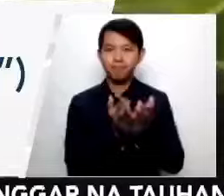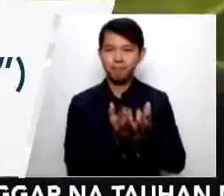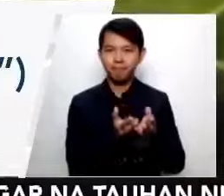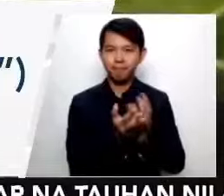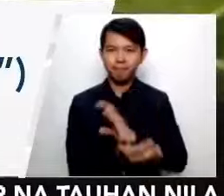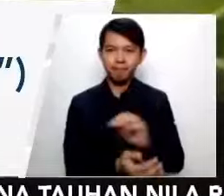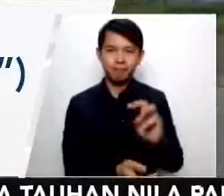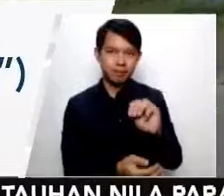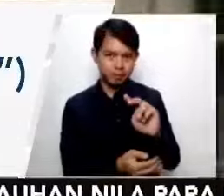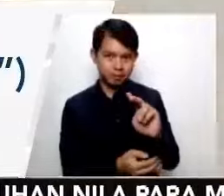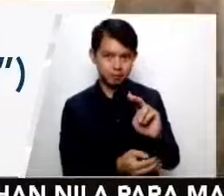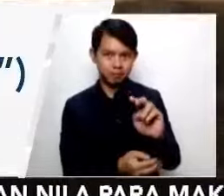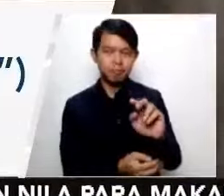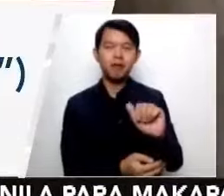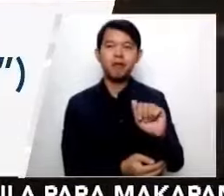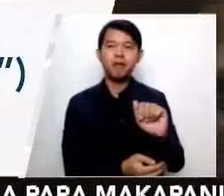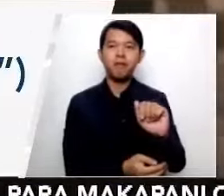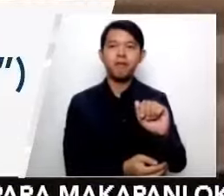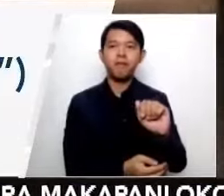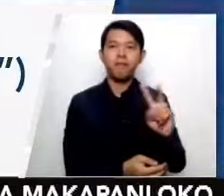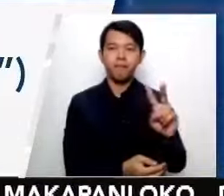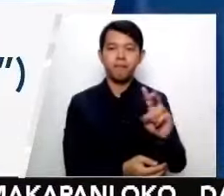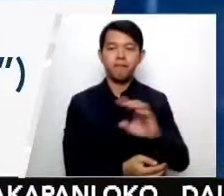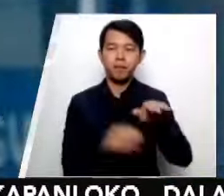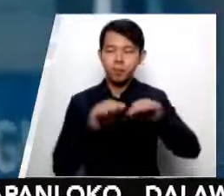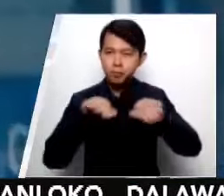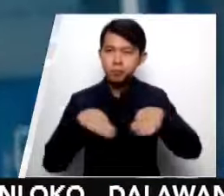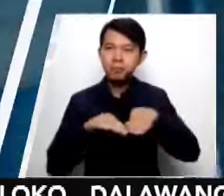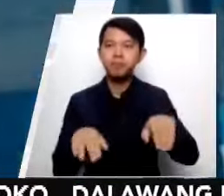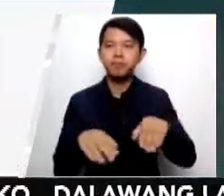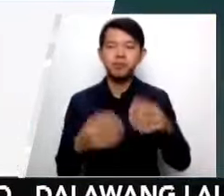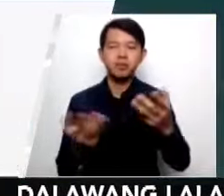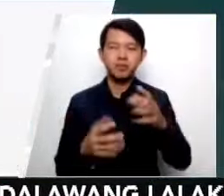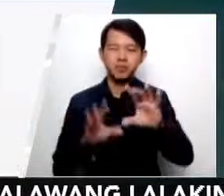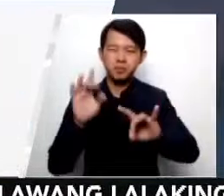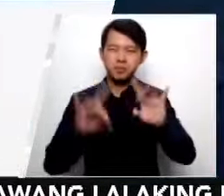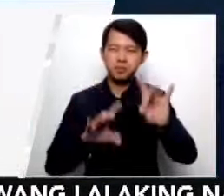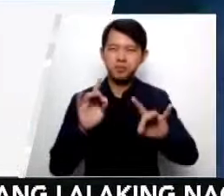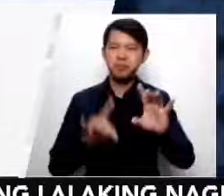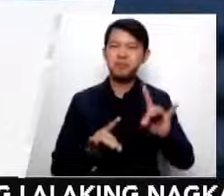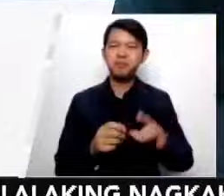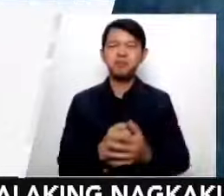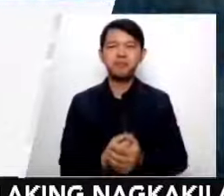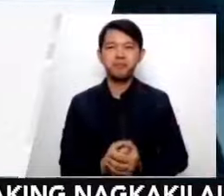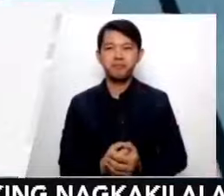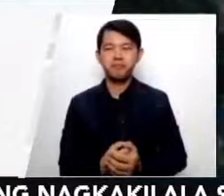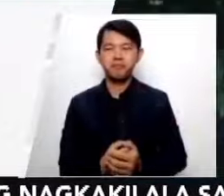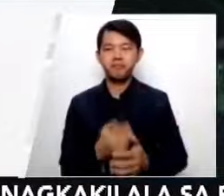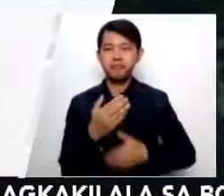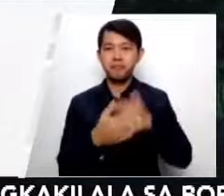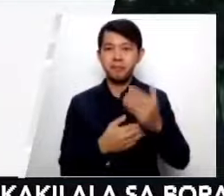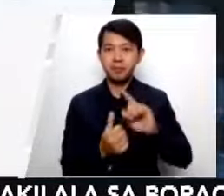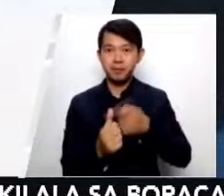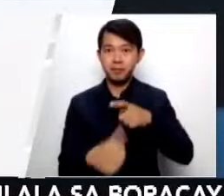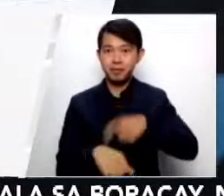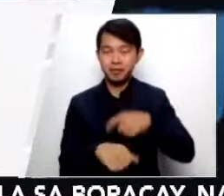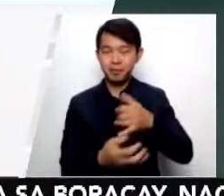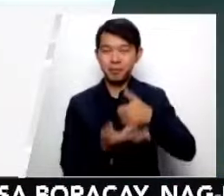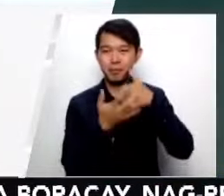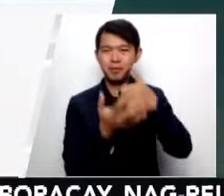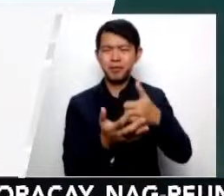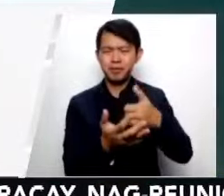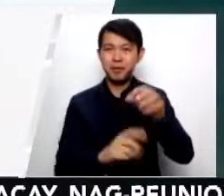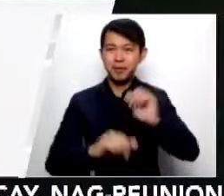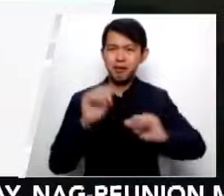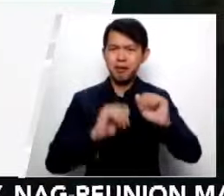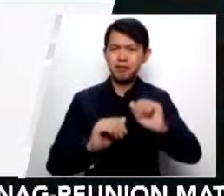Putik para sa Community Portraits Category. Kinilala rin sa global stage sa unang pagkakataon ang action-packed drama series